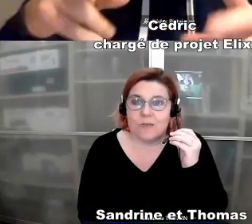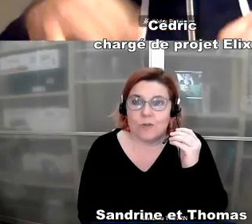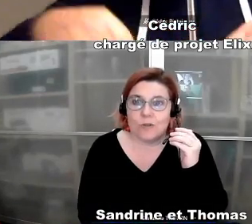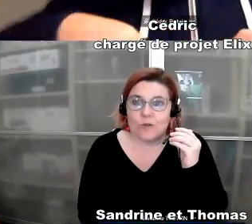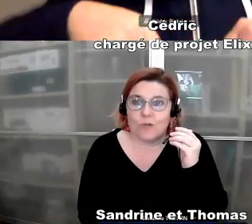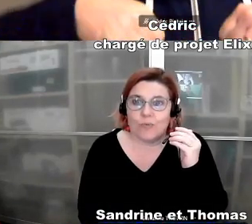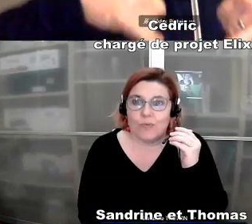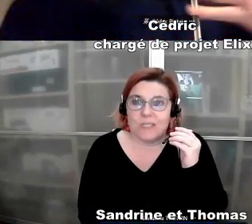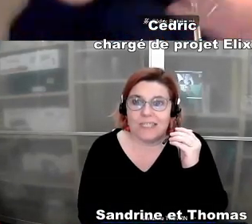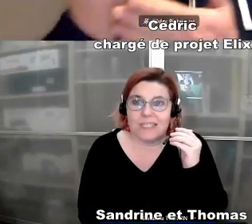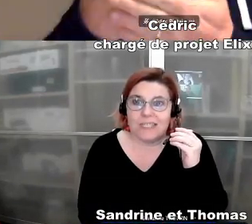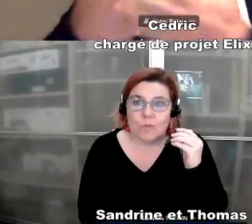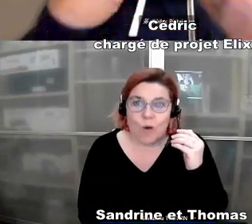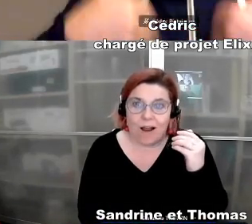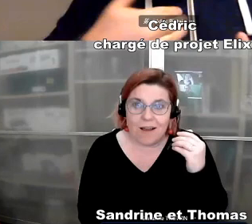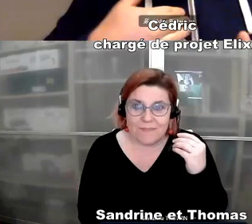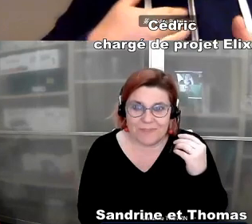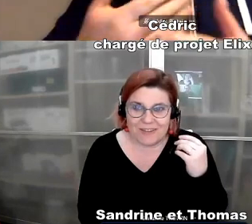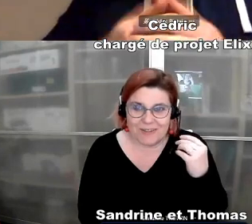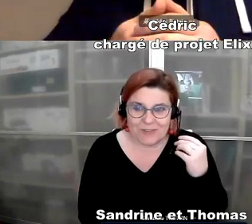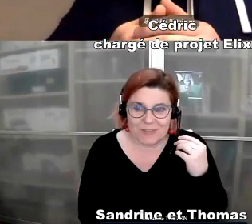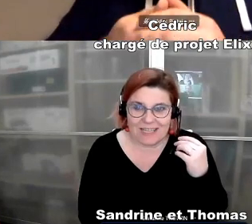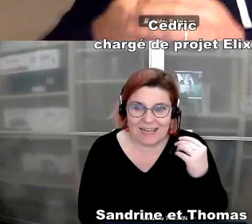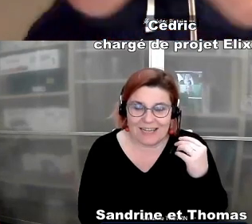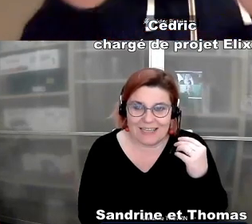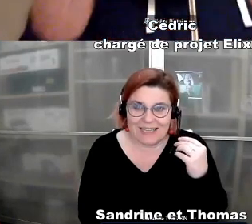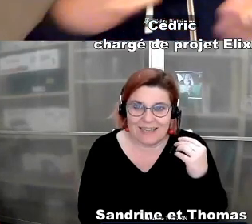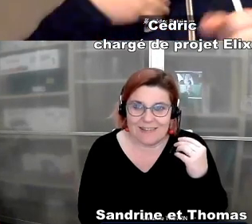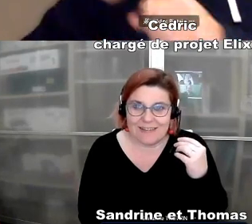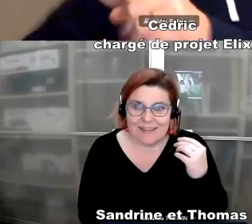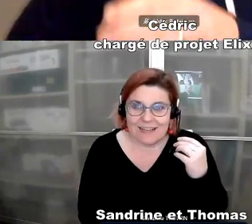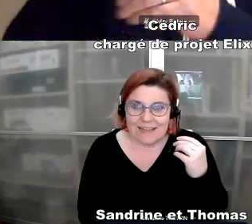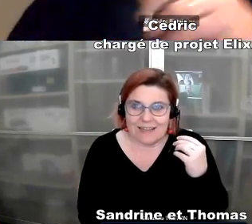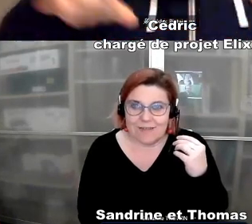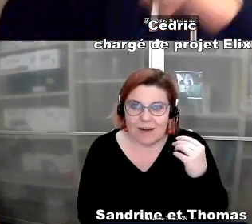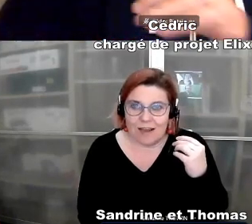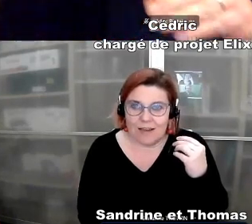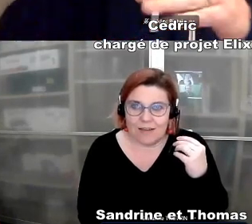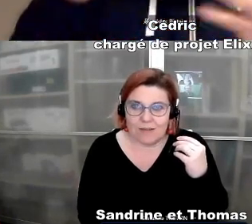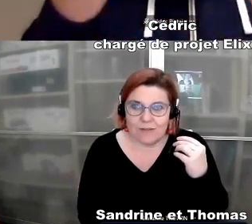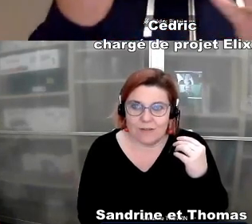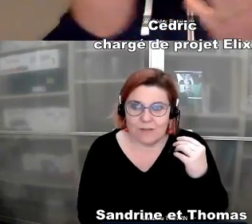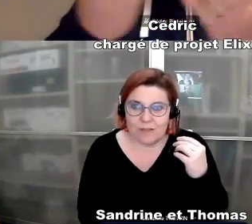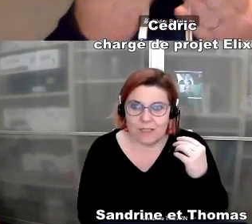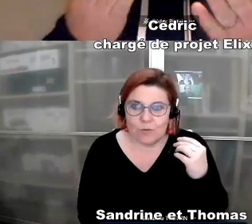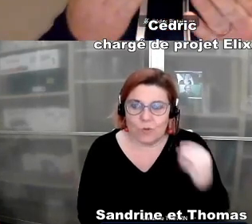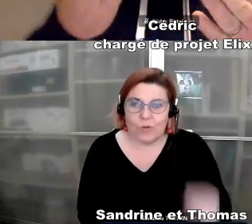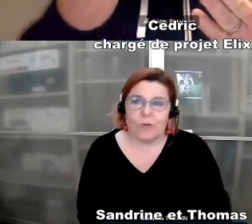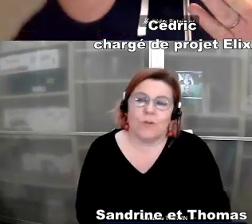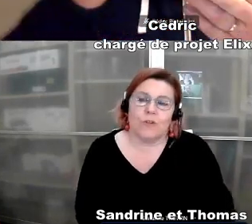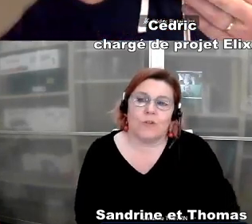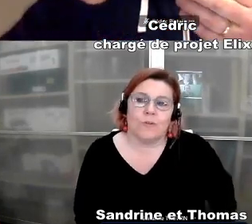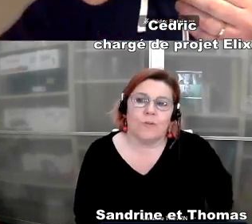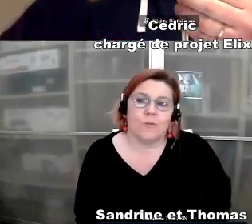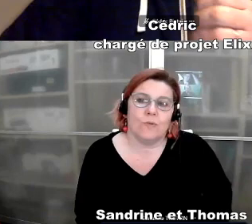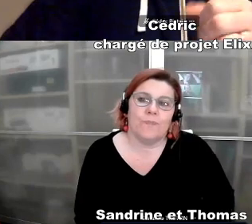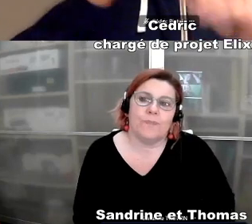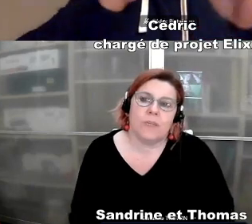chez Signes de Sens depuis 6 mois en tant que salarié. Voilà. Et donc,